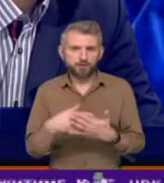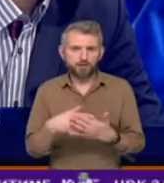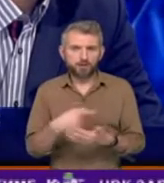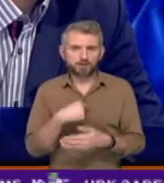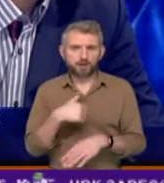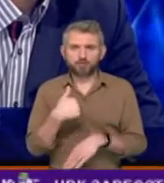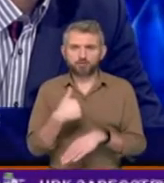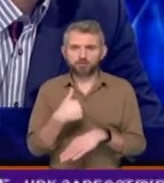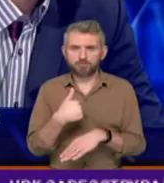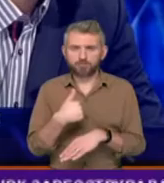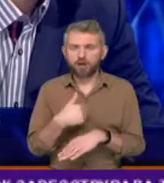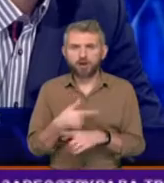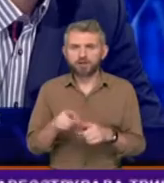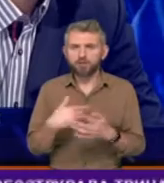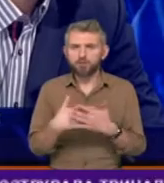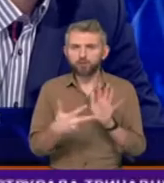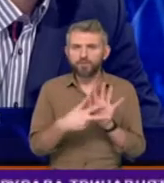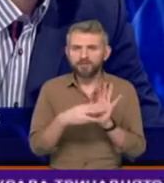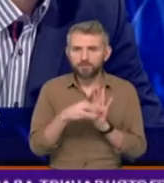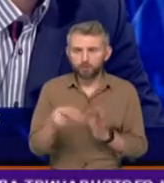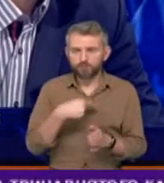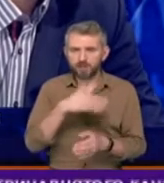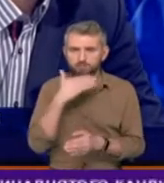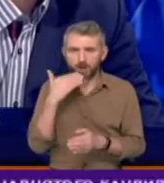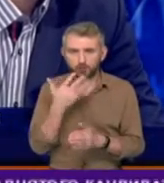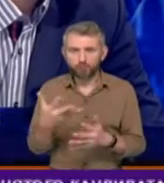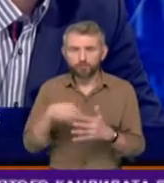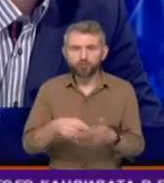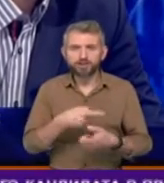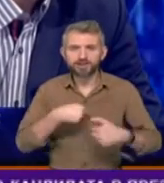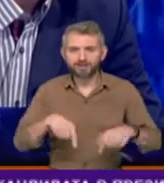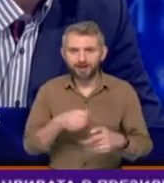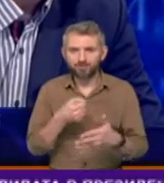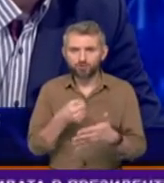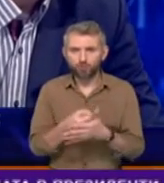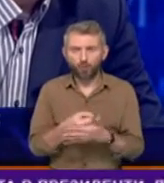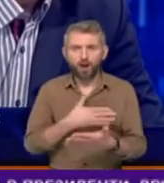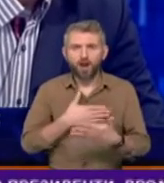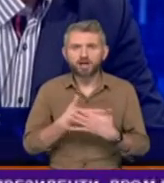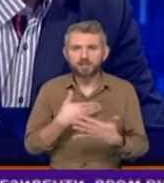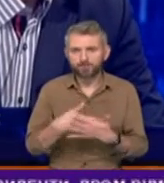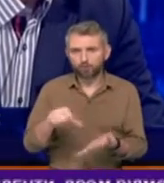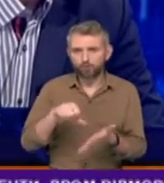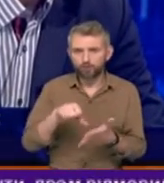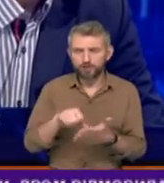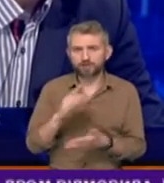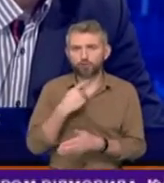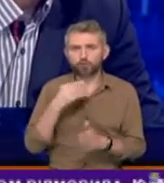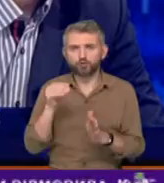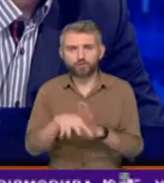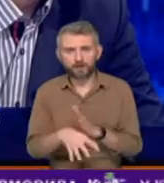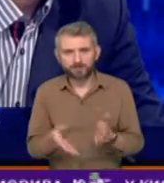четвертої хвилі, це приблизно 8 мільйонів, нас багато. Підключити нас до активної участі в